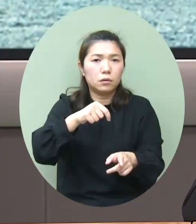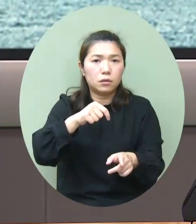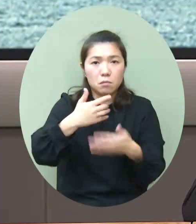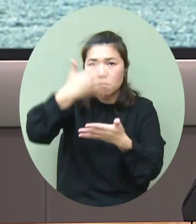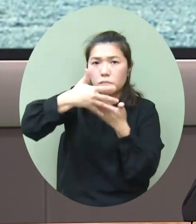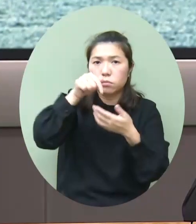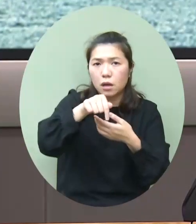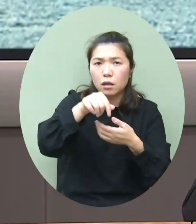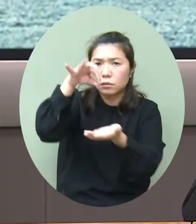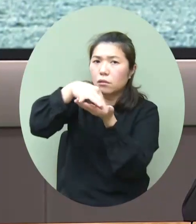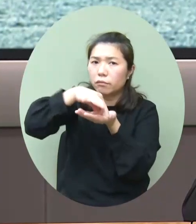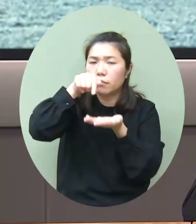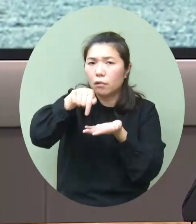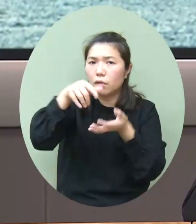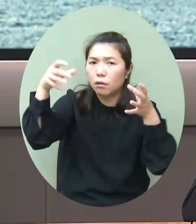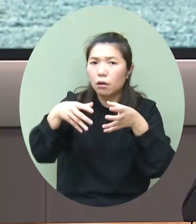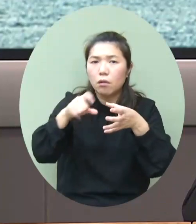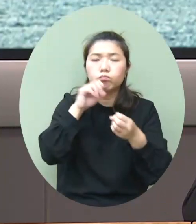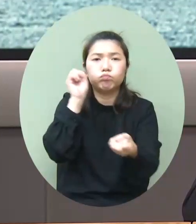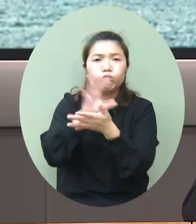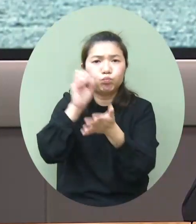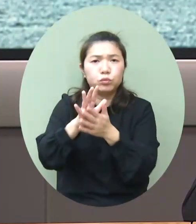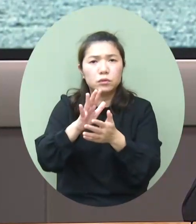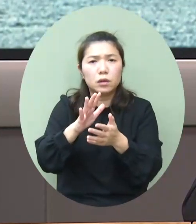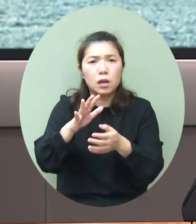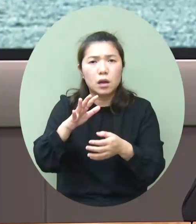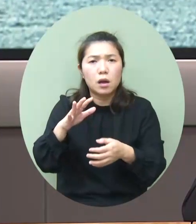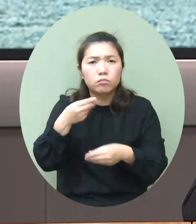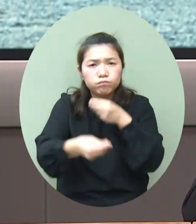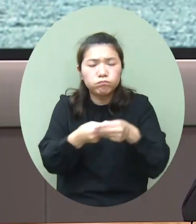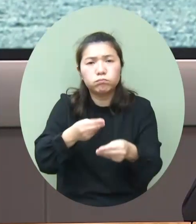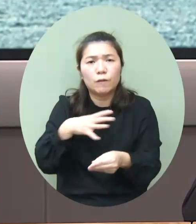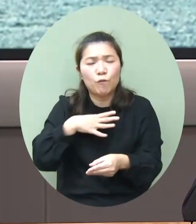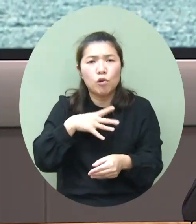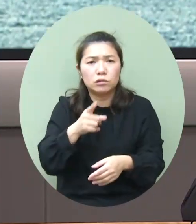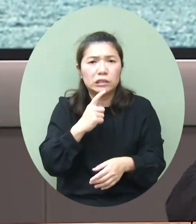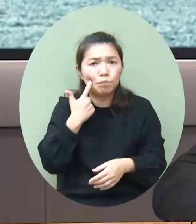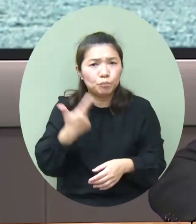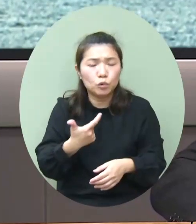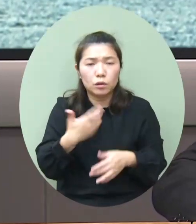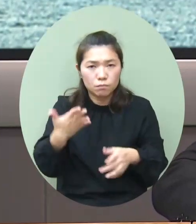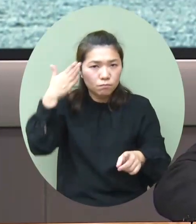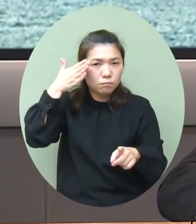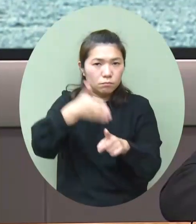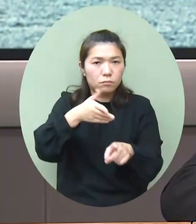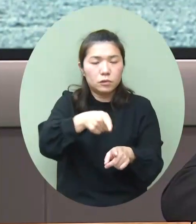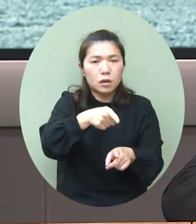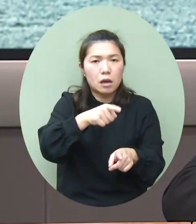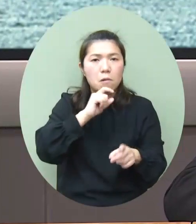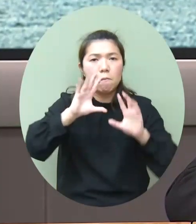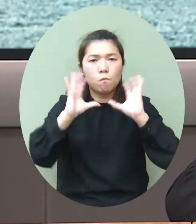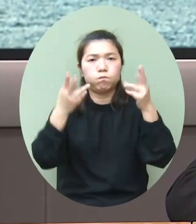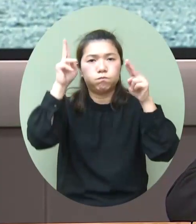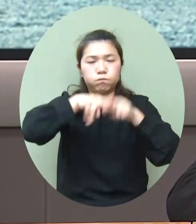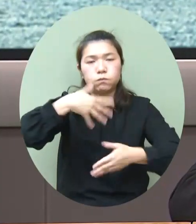得到准确的资料，某个大厦某个地区感染的情况比较严重，那我们就针对这